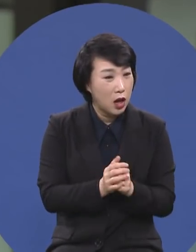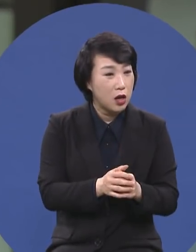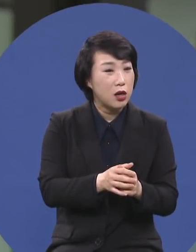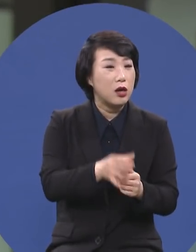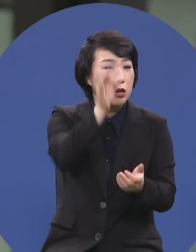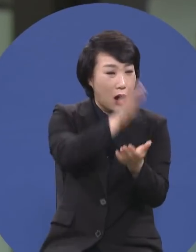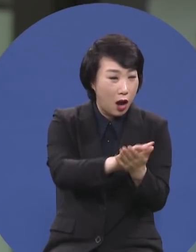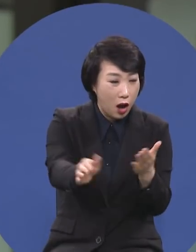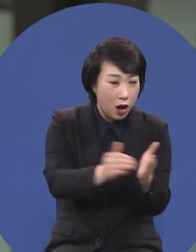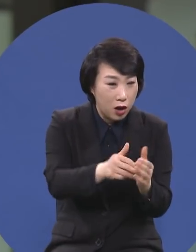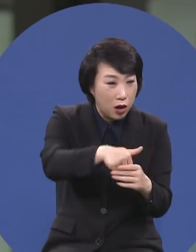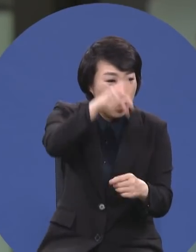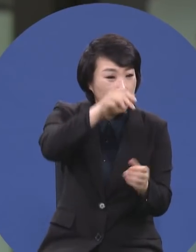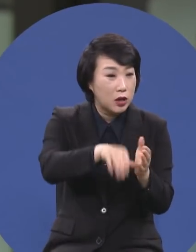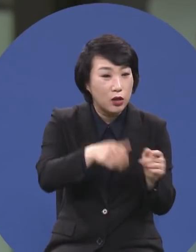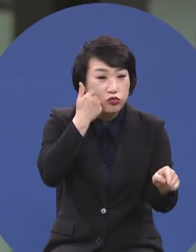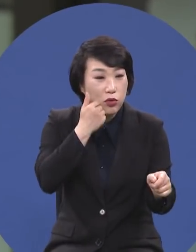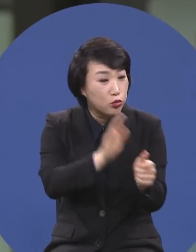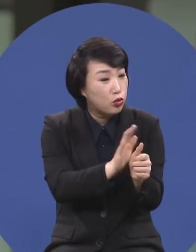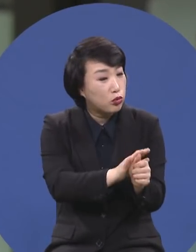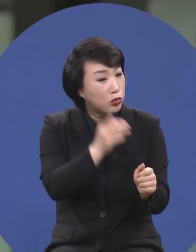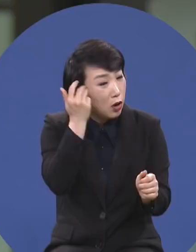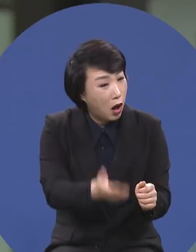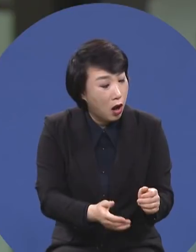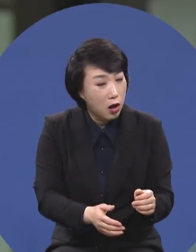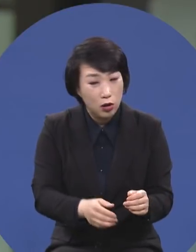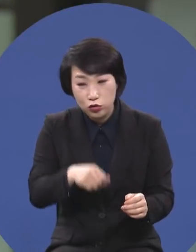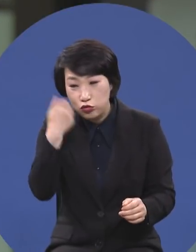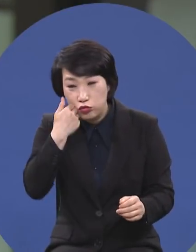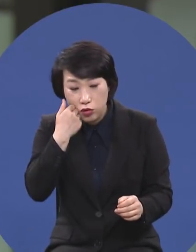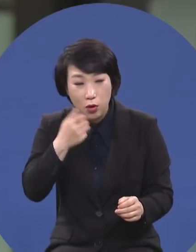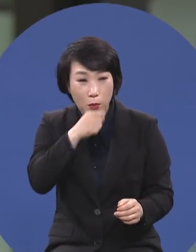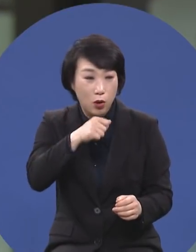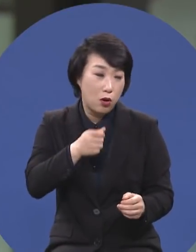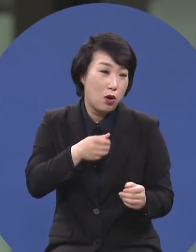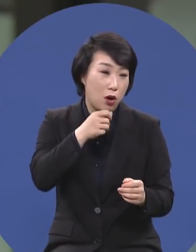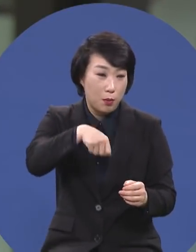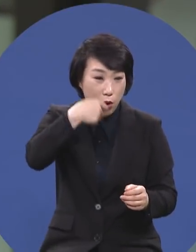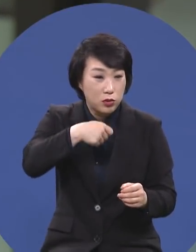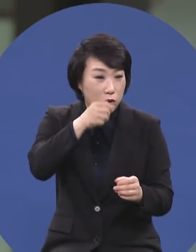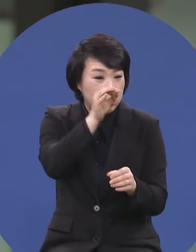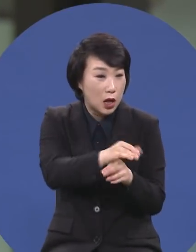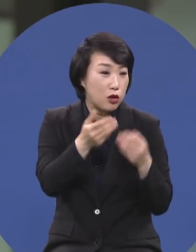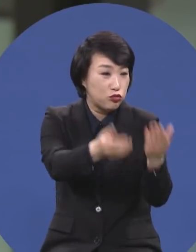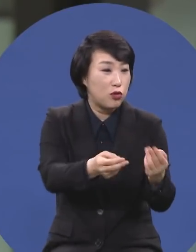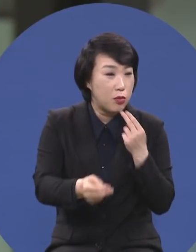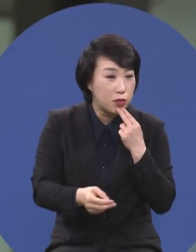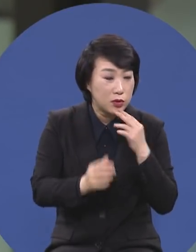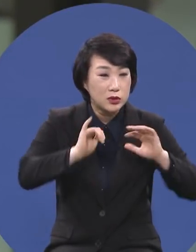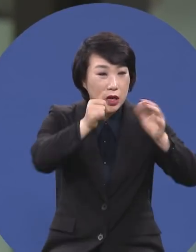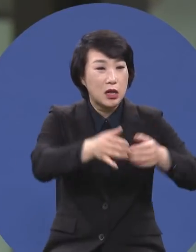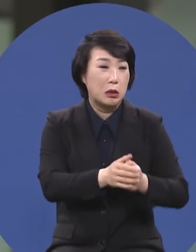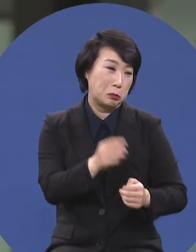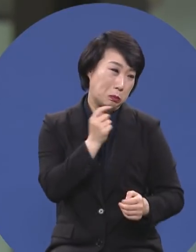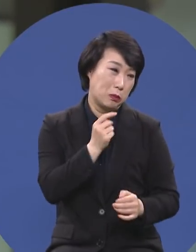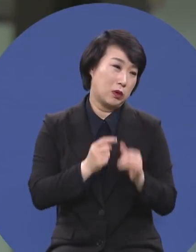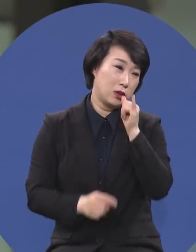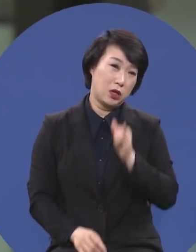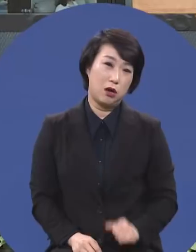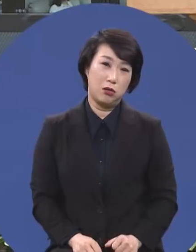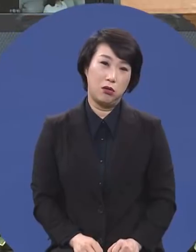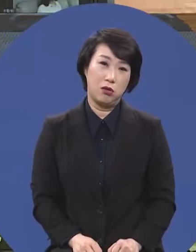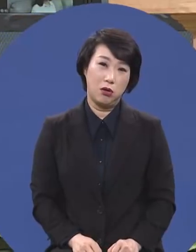말이요. 단 하나 밥 한 그릇 사주는 자 없을 정도로 그렇게 세상은 냉혹하고 처참하다 그